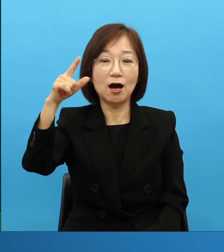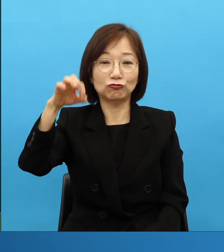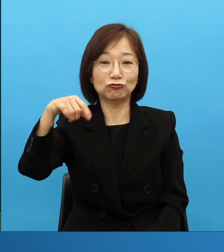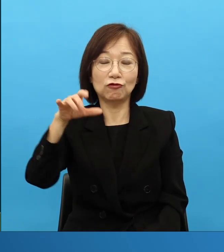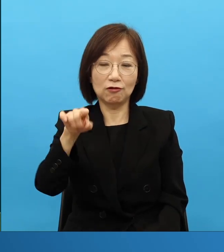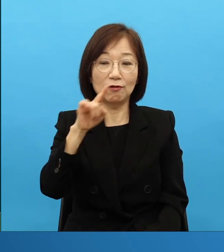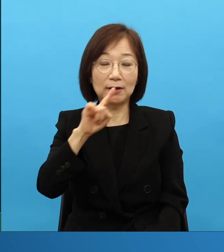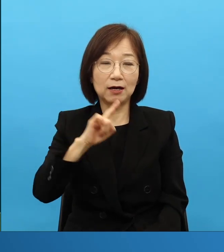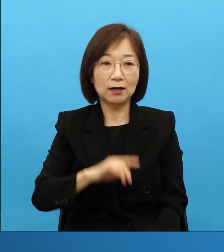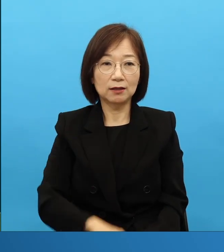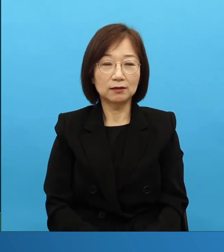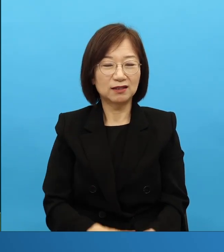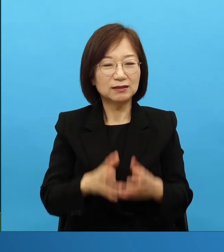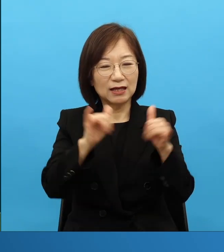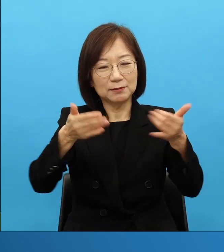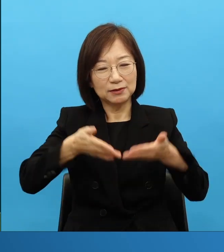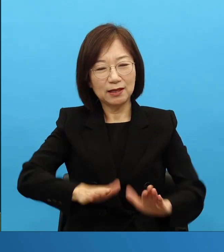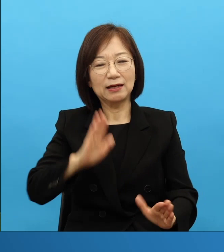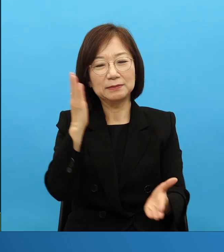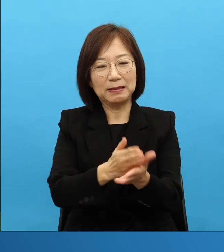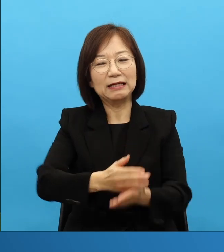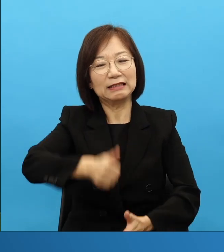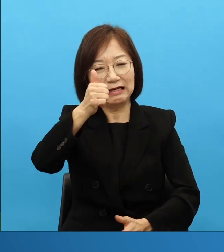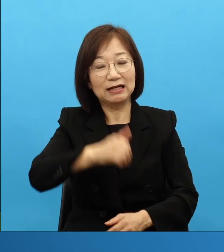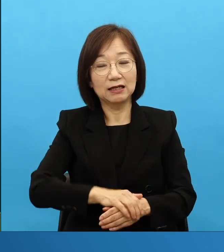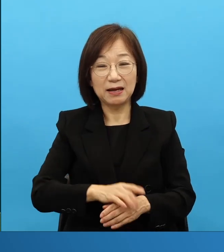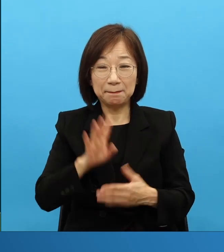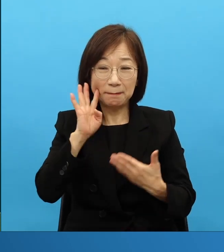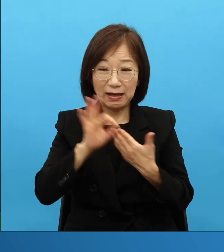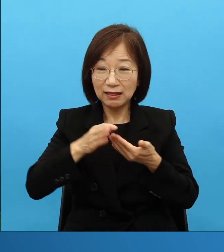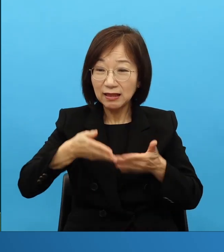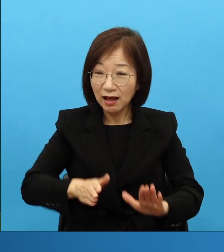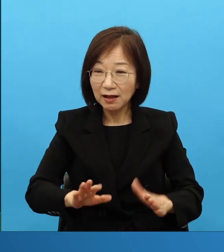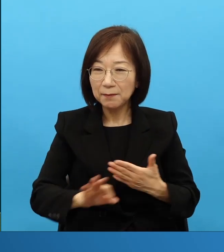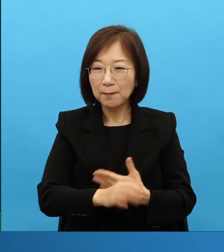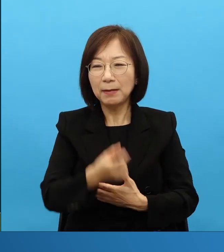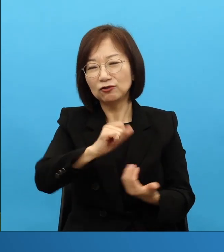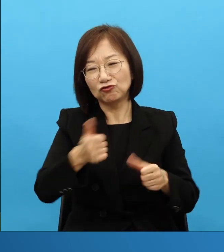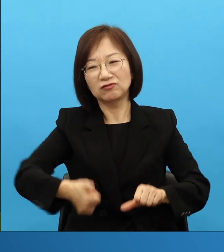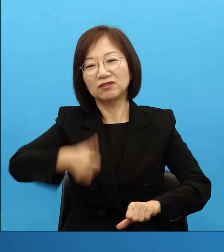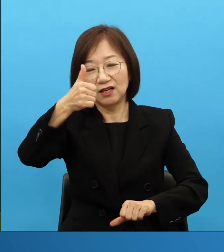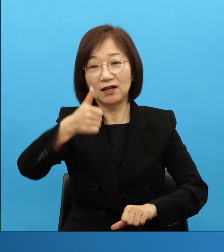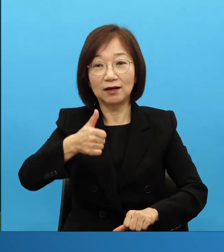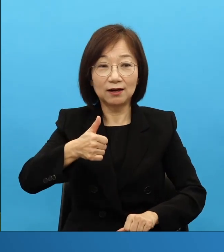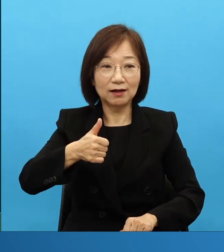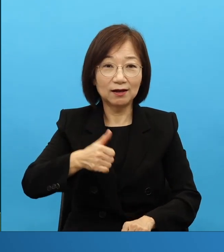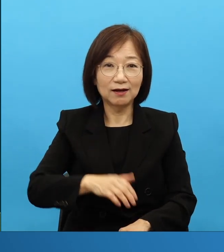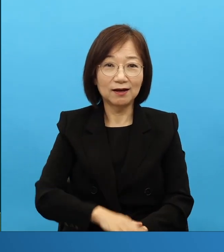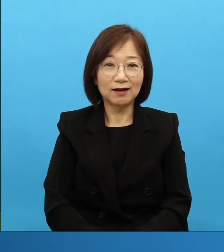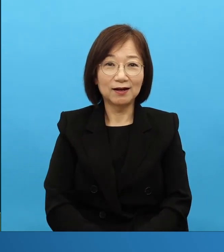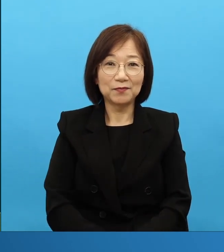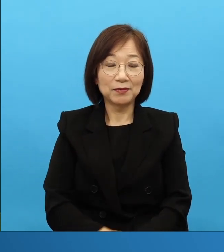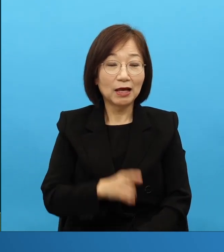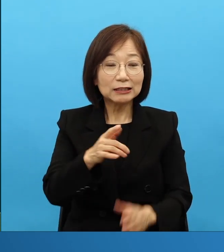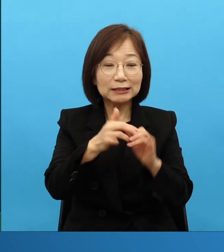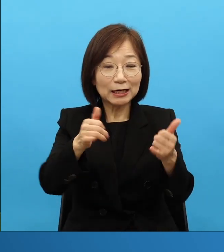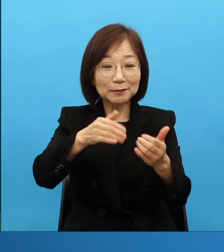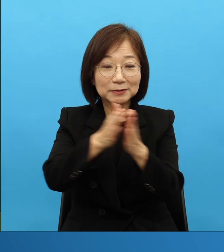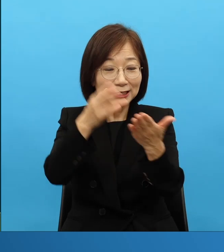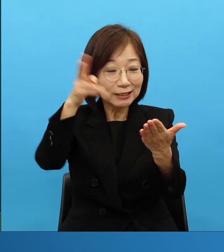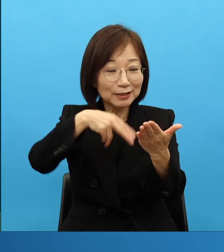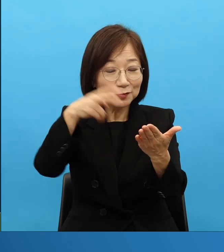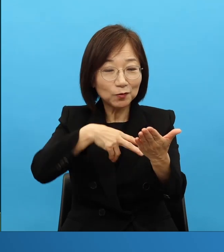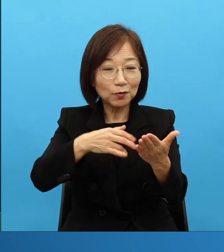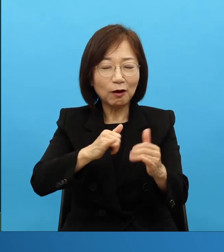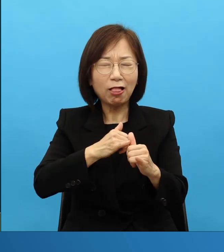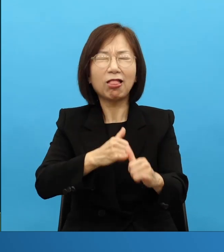born. 태어나서면 빨리 가는 게 좋아. If you are born, it's better you die quickly. 그 사람 책 읽고 자살 많이 했어요. A